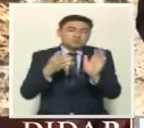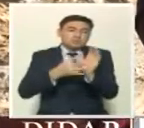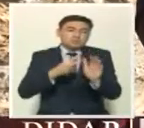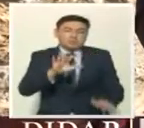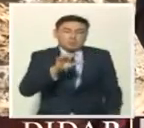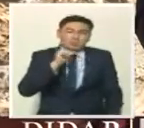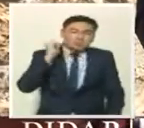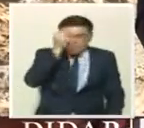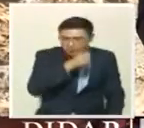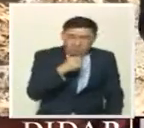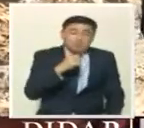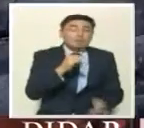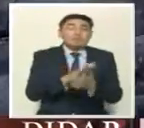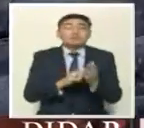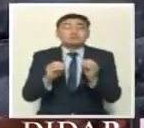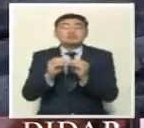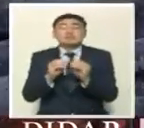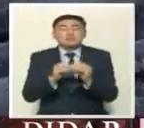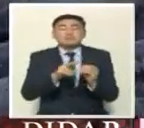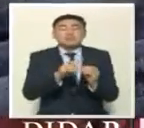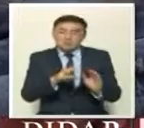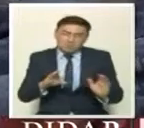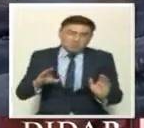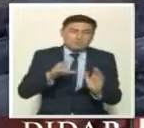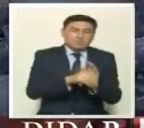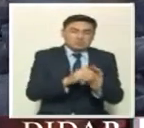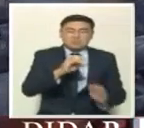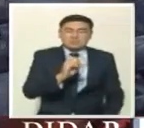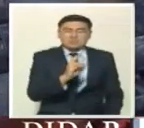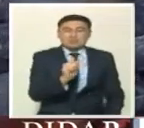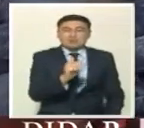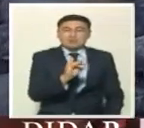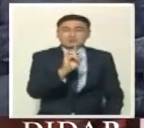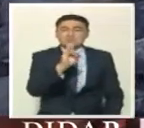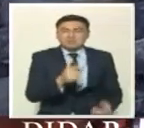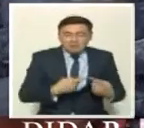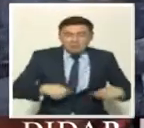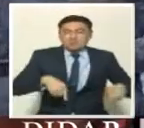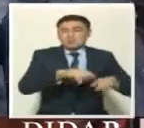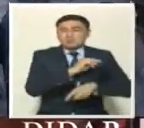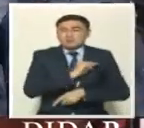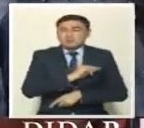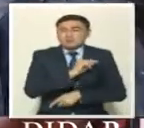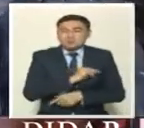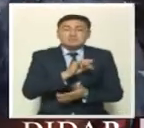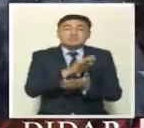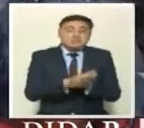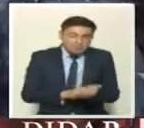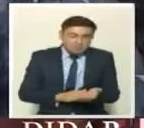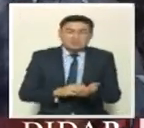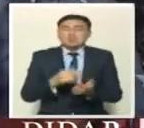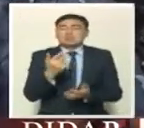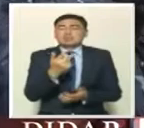года после этого 10 лет проработал в управление скважинного сервиса с 2005 года принят слесарем по ремонту